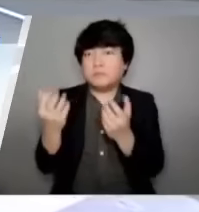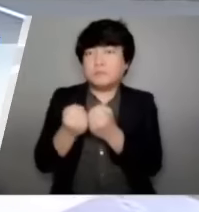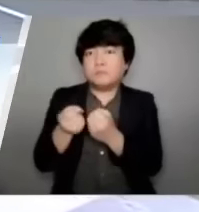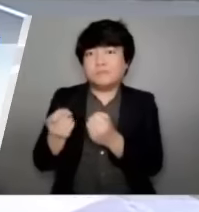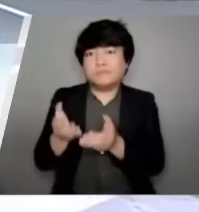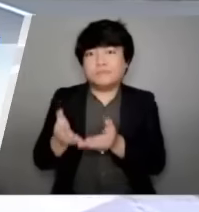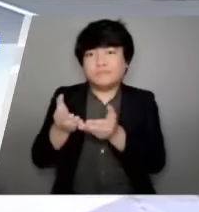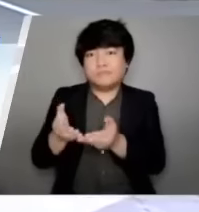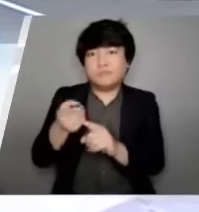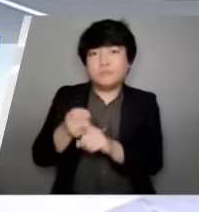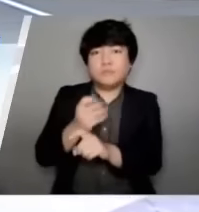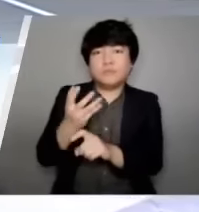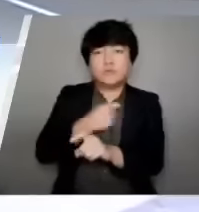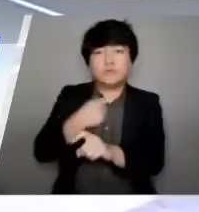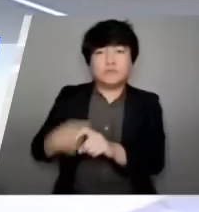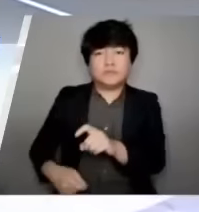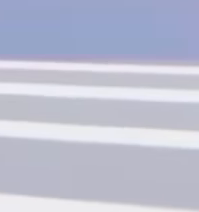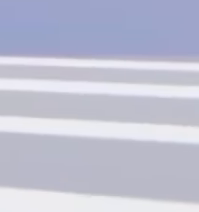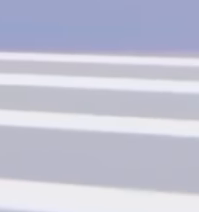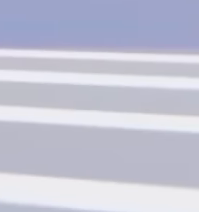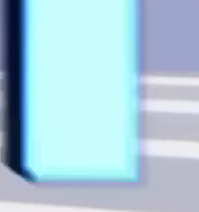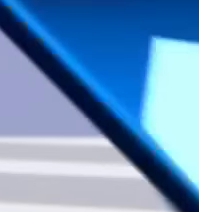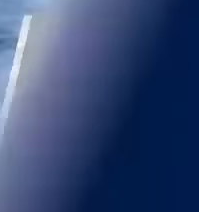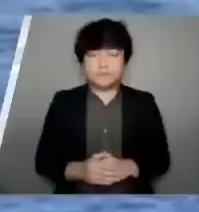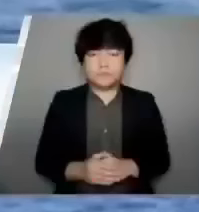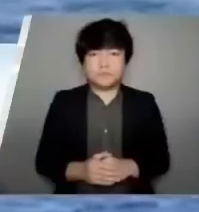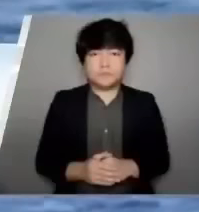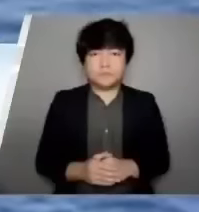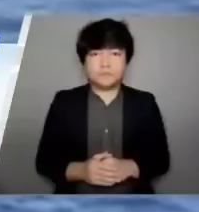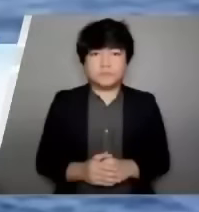China. Saksi, si Marisol Abdurrahman.